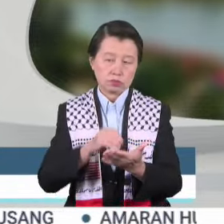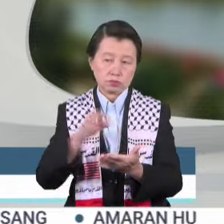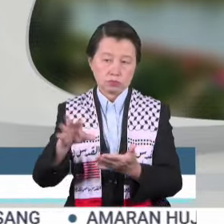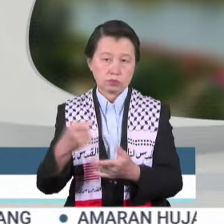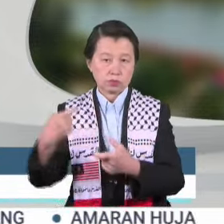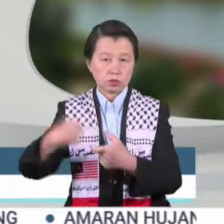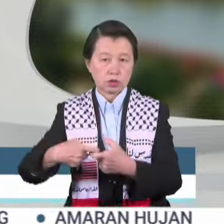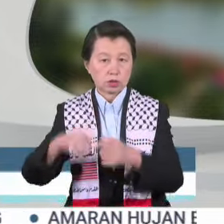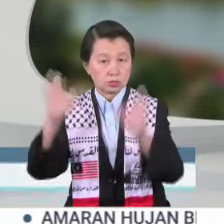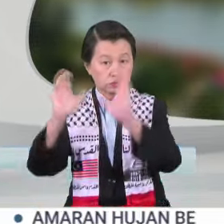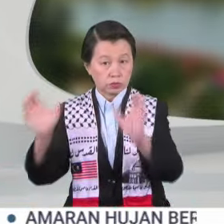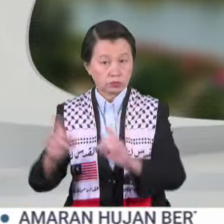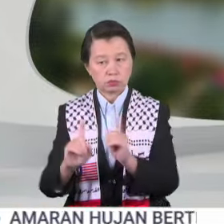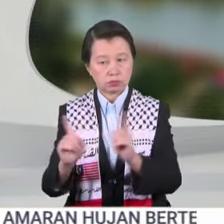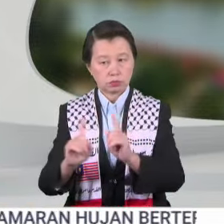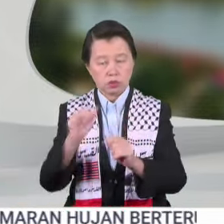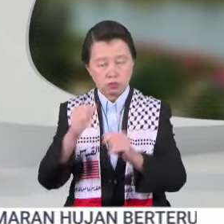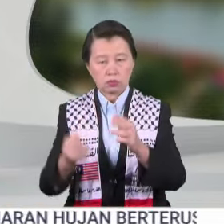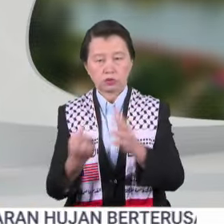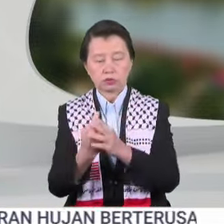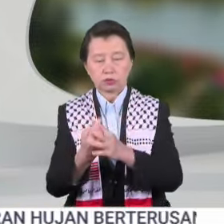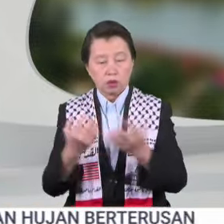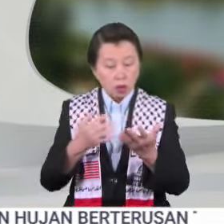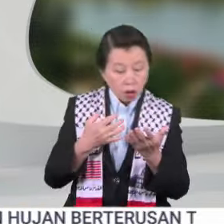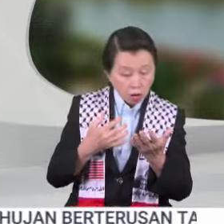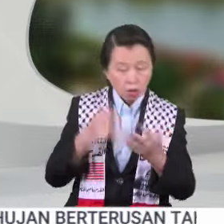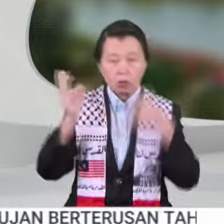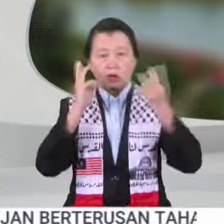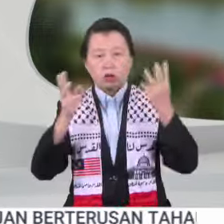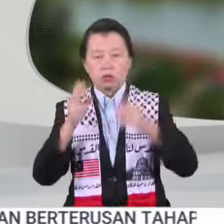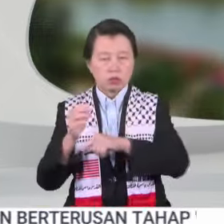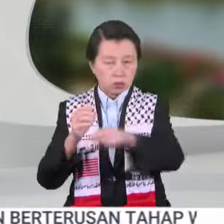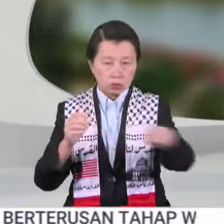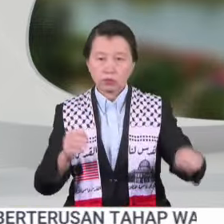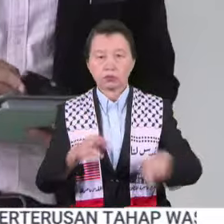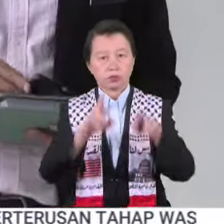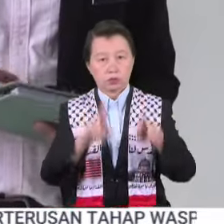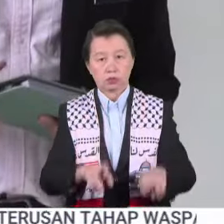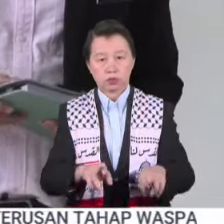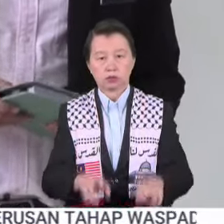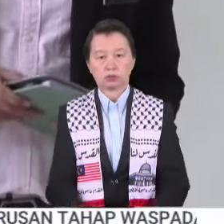cuaca kerana ia boleh menimbulkan suasana panik dalam kalangan